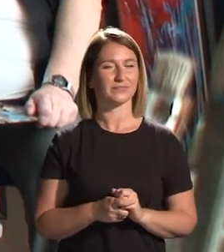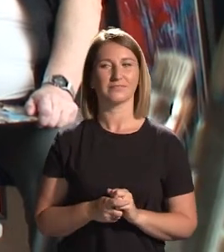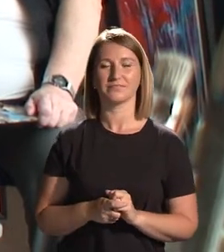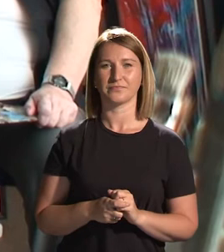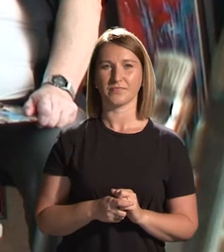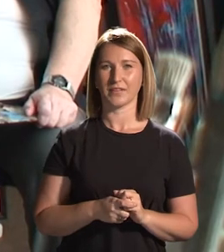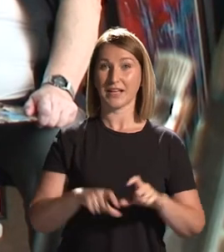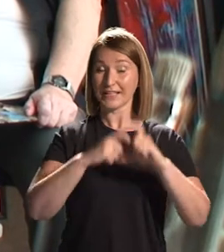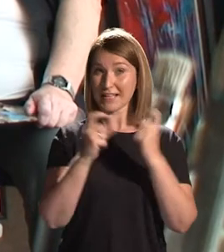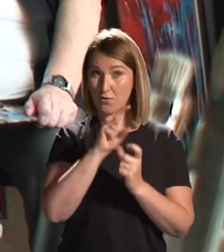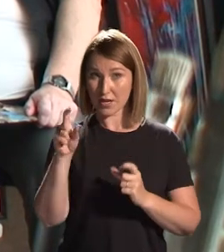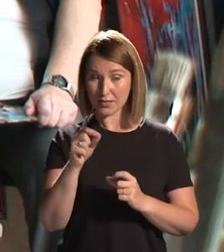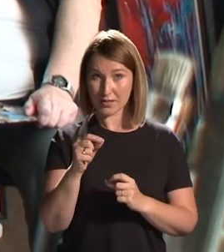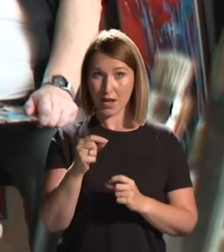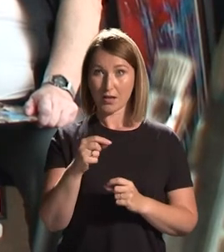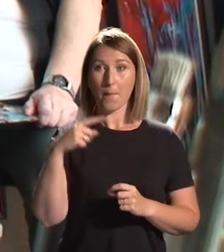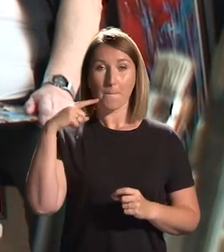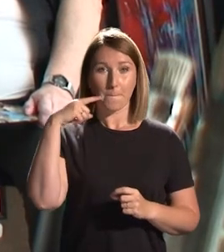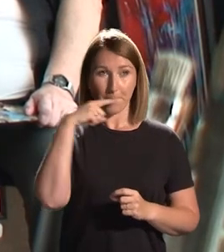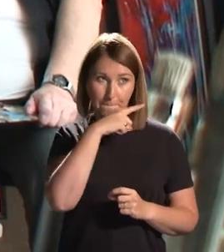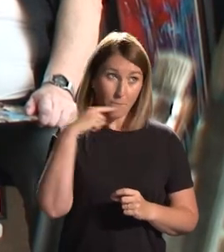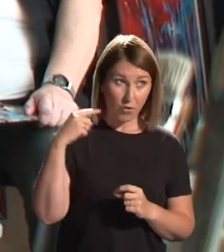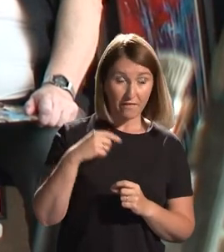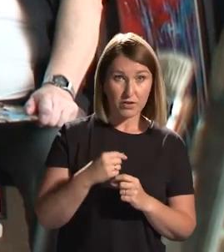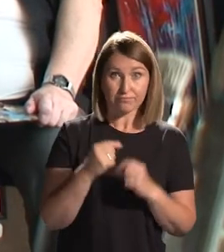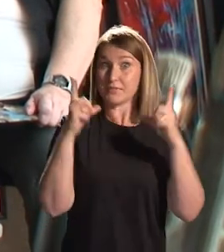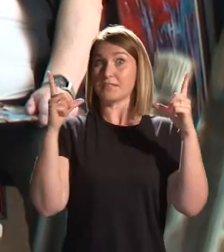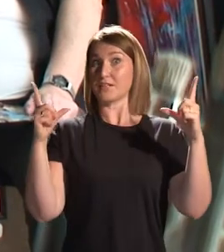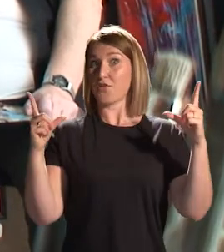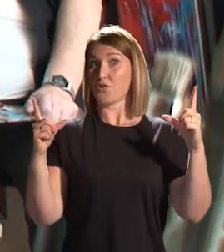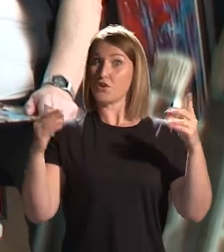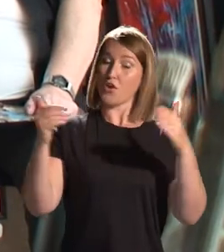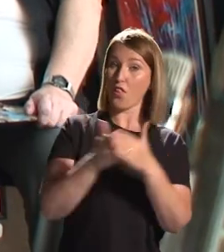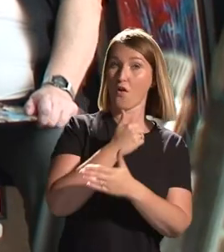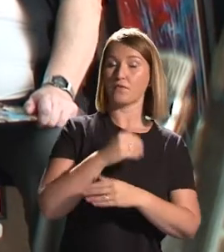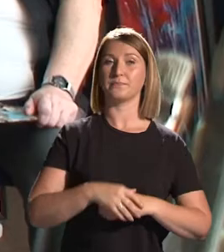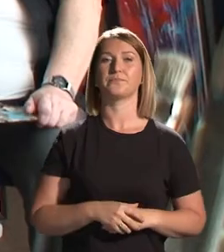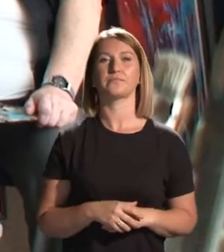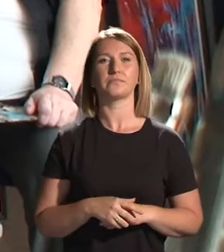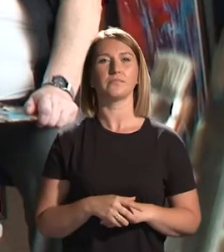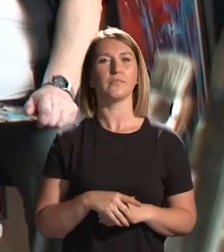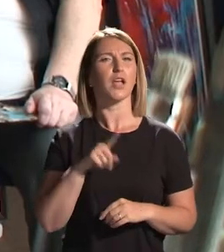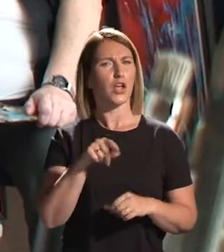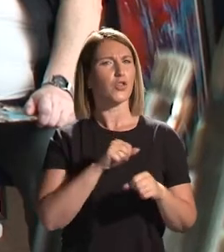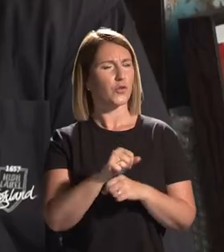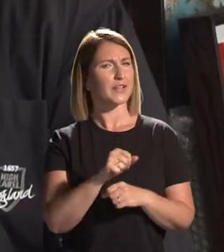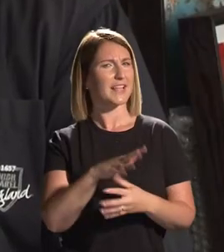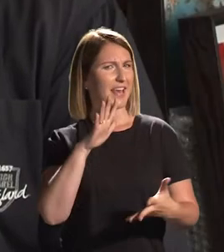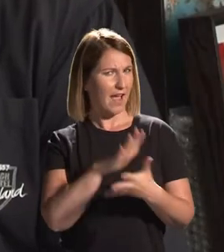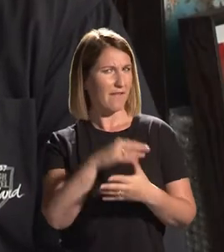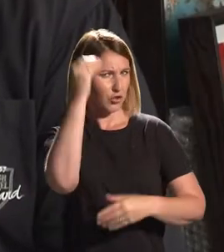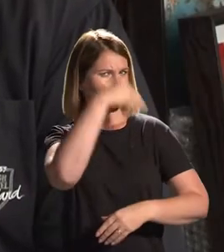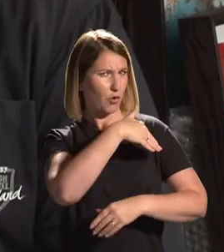ciągle potrafisz zaskoczyć czymś nowym. Czy to jest efekt Twojej szkoły? Miałem